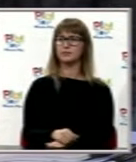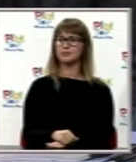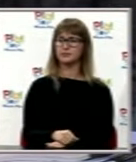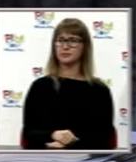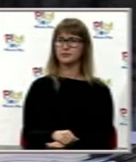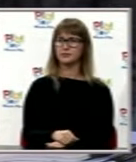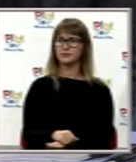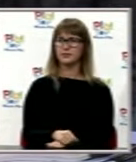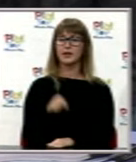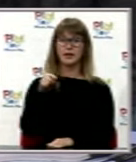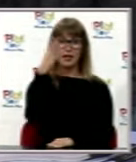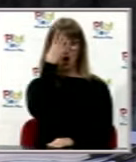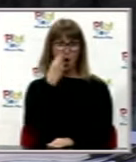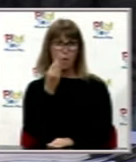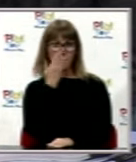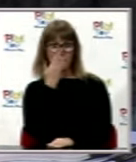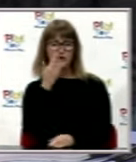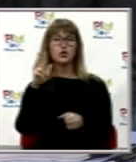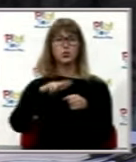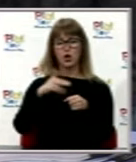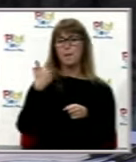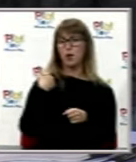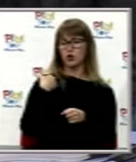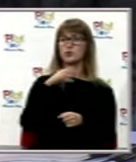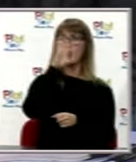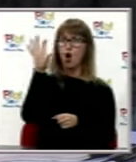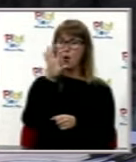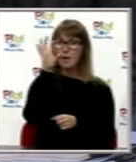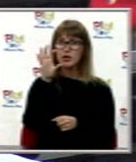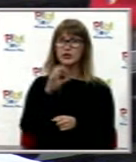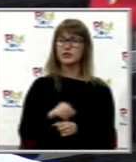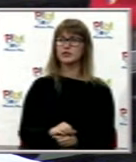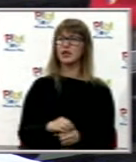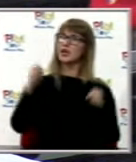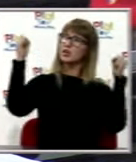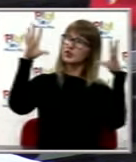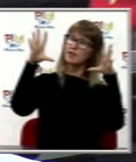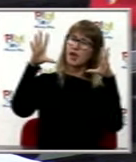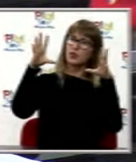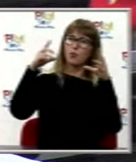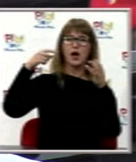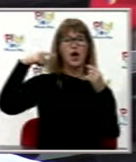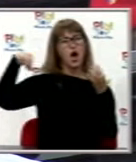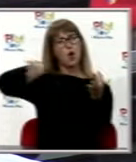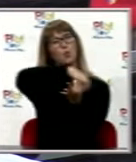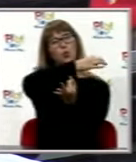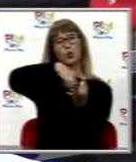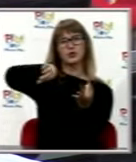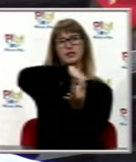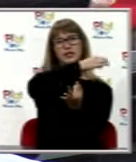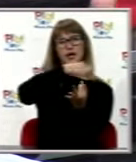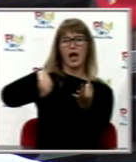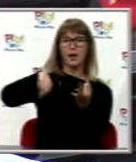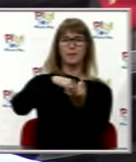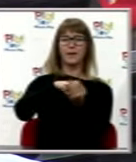te obrazy, które mogliśmy zobaczyć, wspaniała harmonia światła, dźwięku,